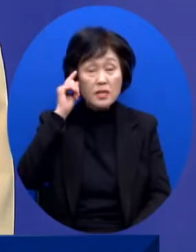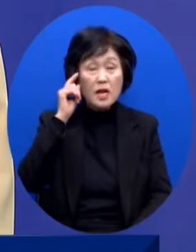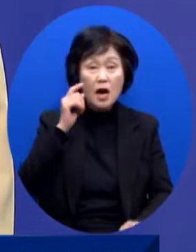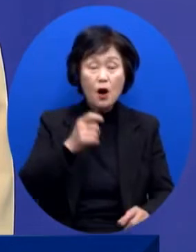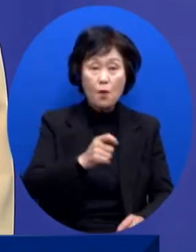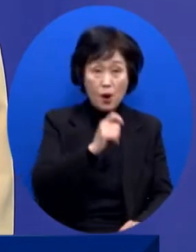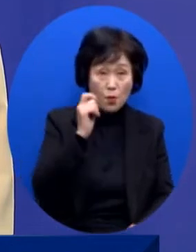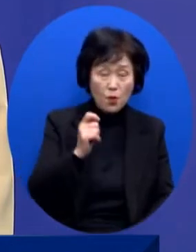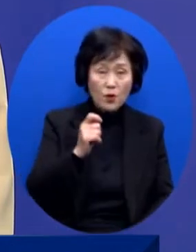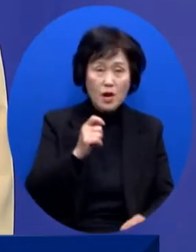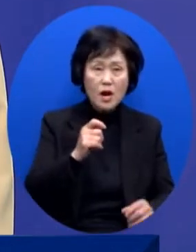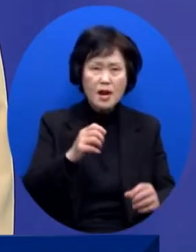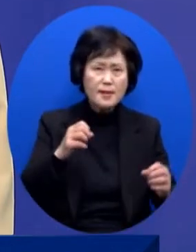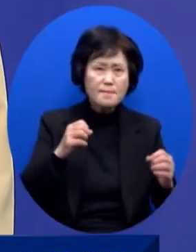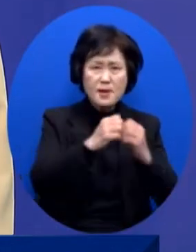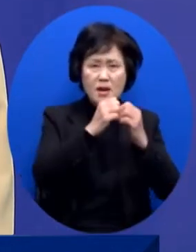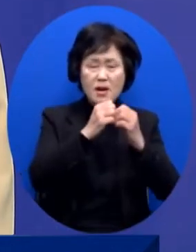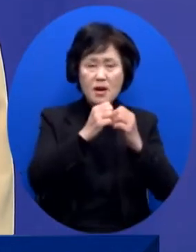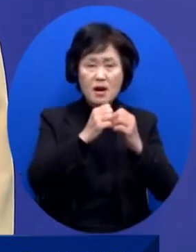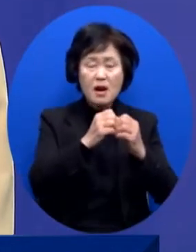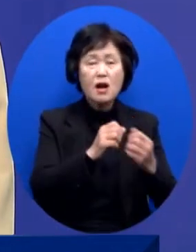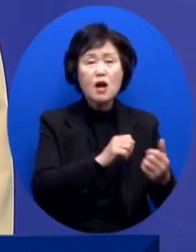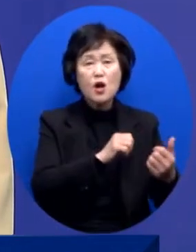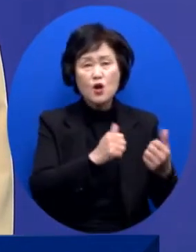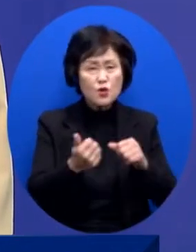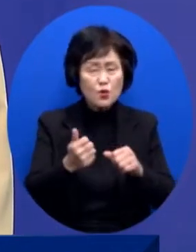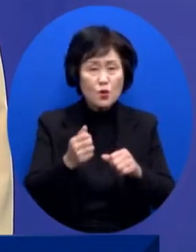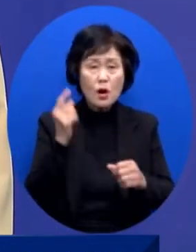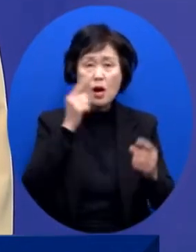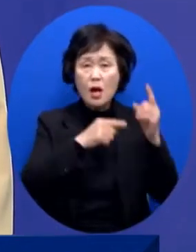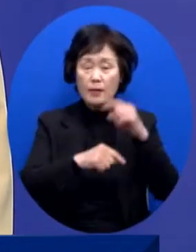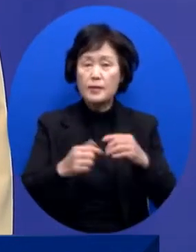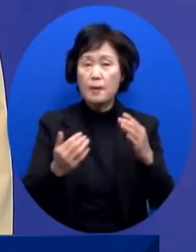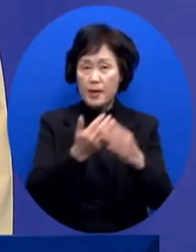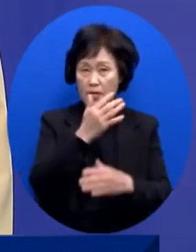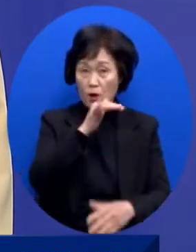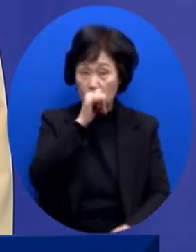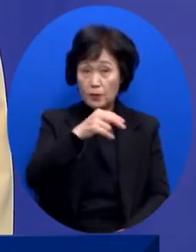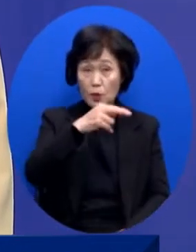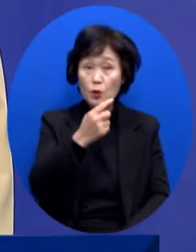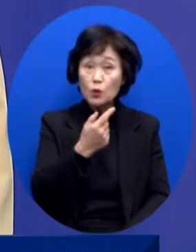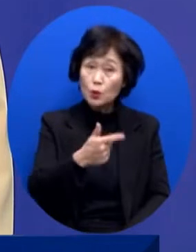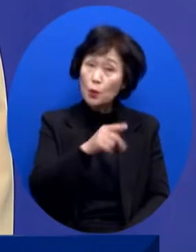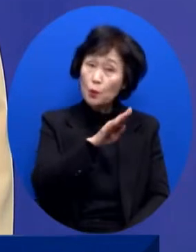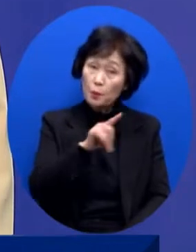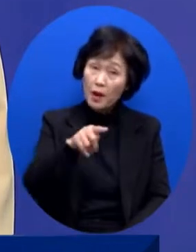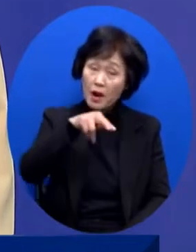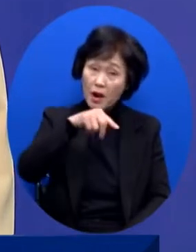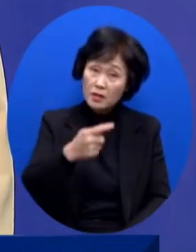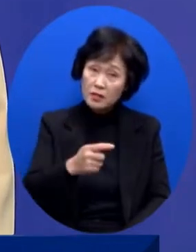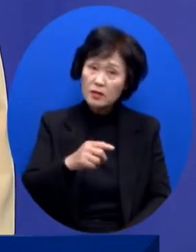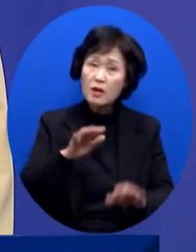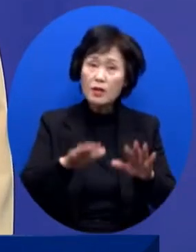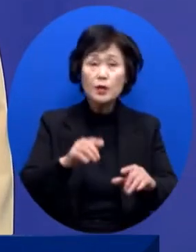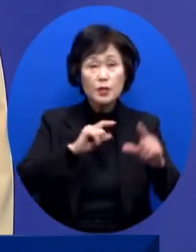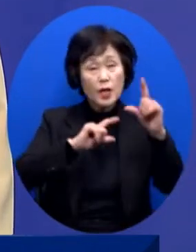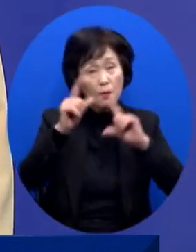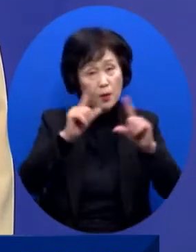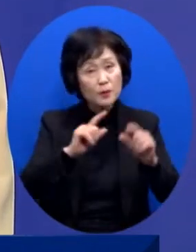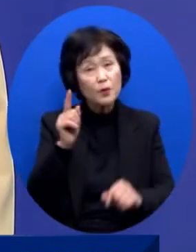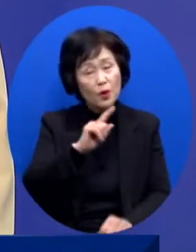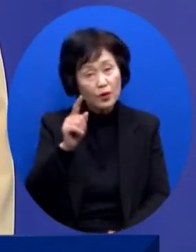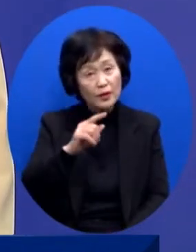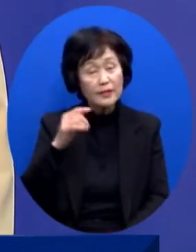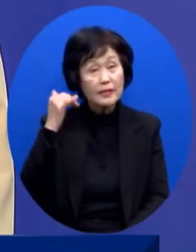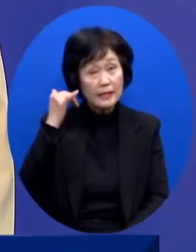사상자 마저 발생하고 있습니다 폭격 소식이 데리고 있는 동 바 3는 현재 어떤 상황에 있지 현재 소식통 과